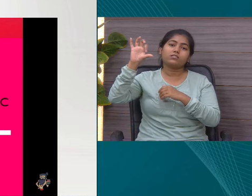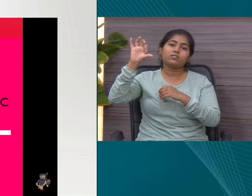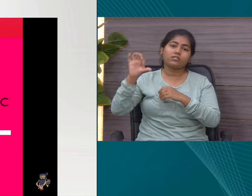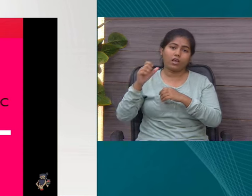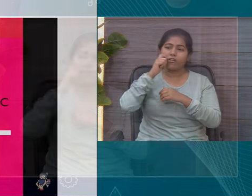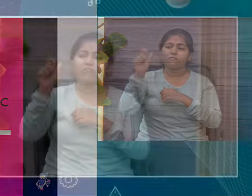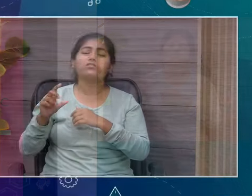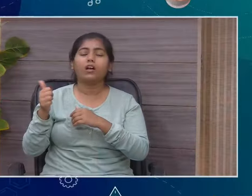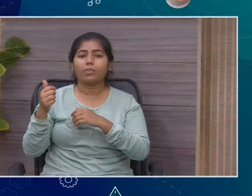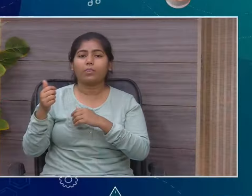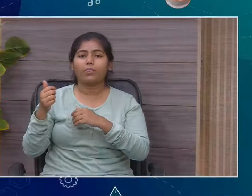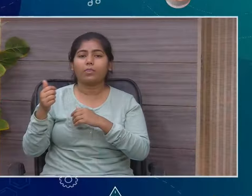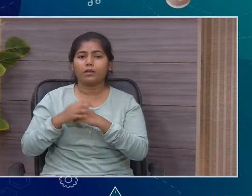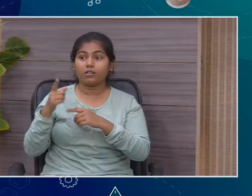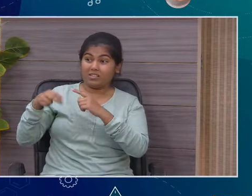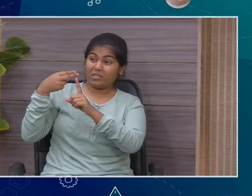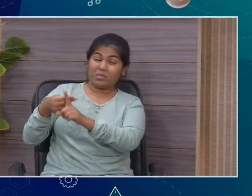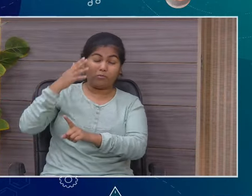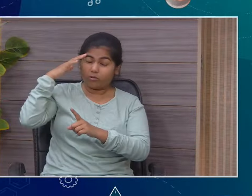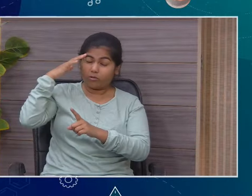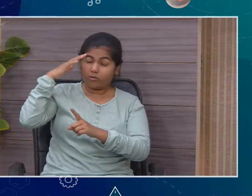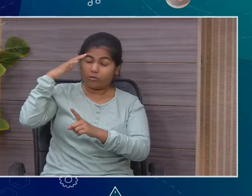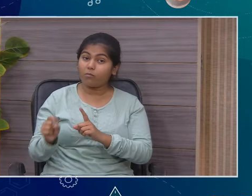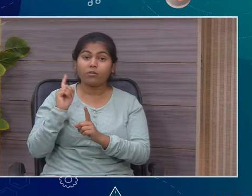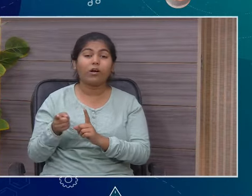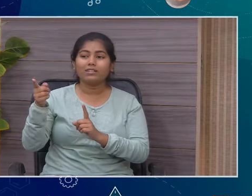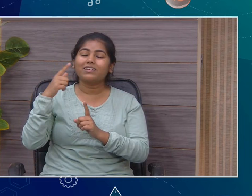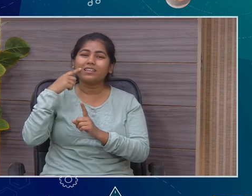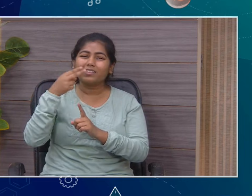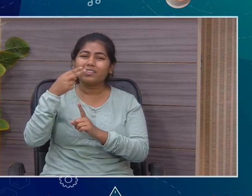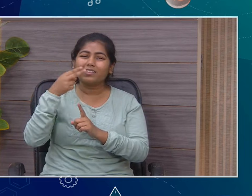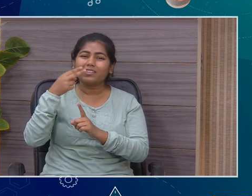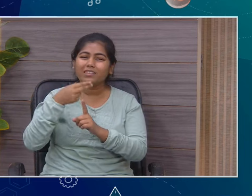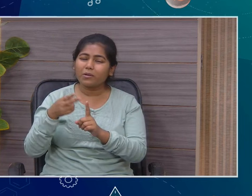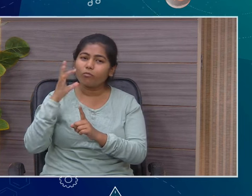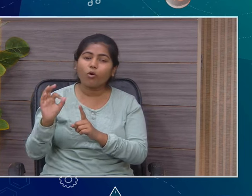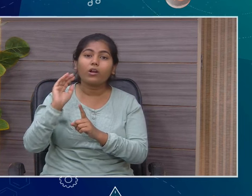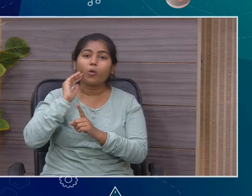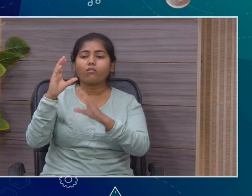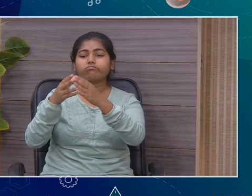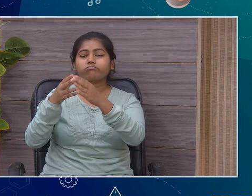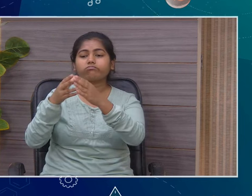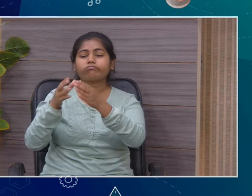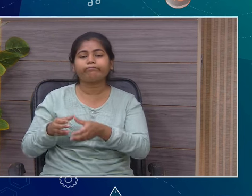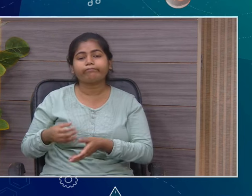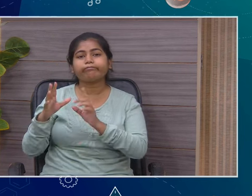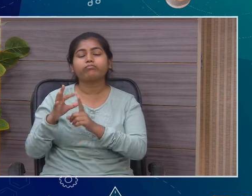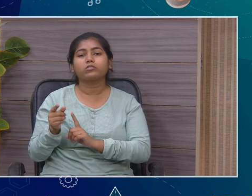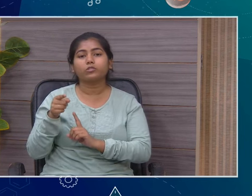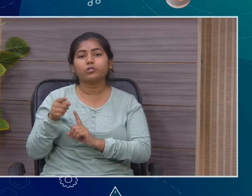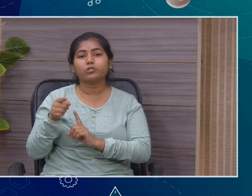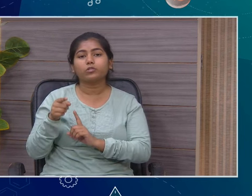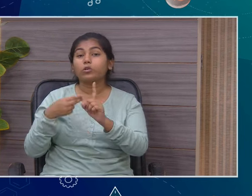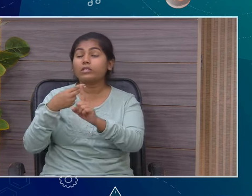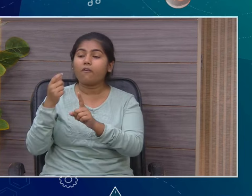1869 मेंडलीव का नाम बच्चों आपको रट लेना चाहिए मेंडलीव का नाम बहुत इंपॉर्टेंट है क्लासिफिकेशन कि अगर हम बात करते हैं तो ही इज